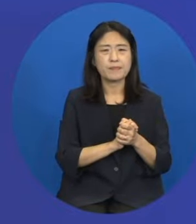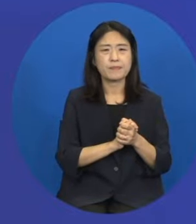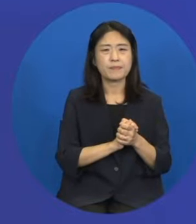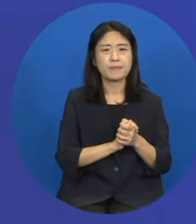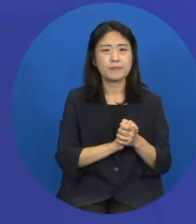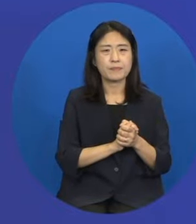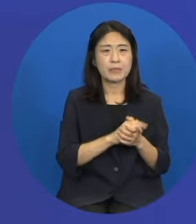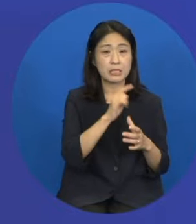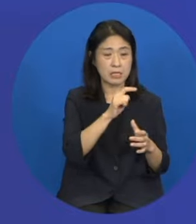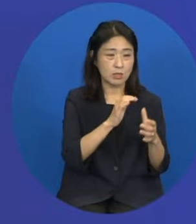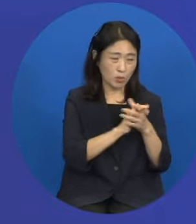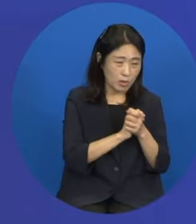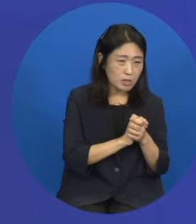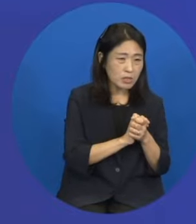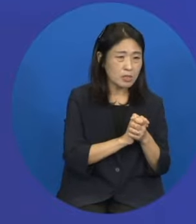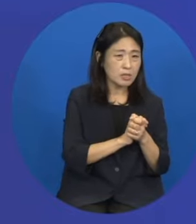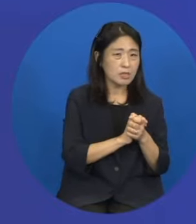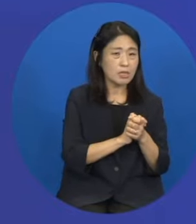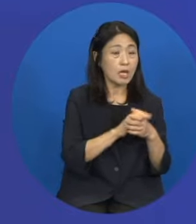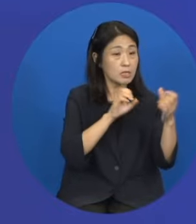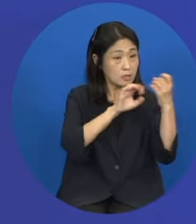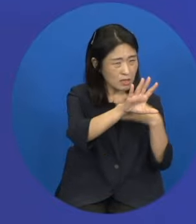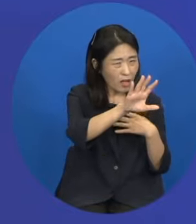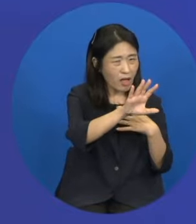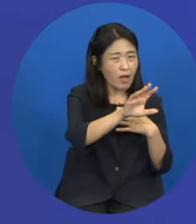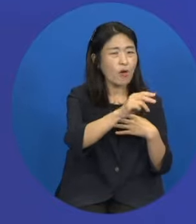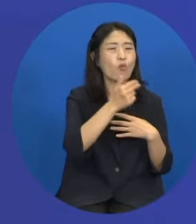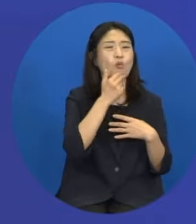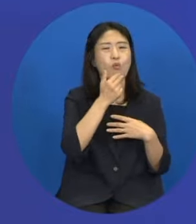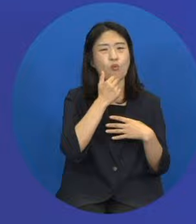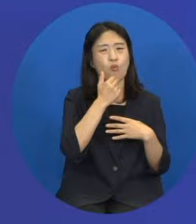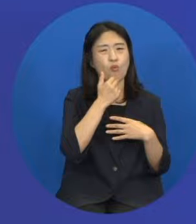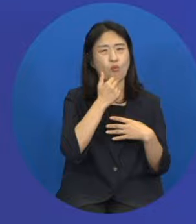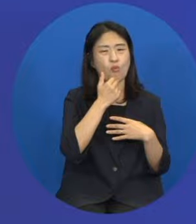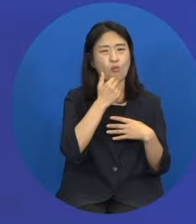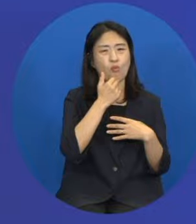바알은 가짜인데요. 우상인데 아무런 역사가 없죠.